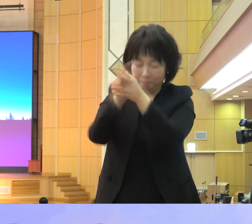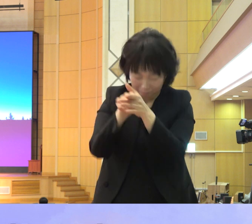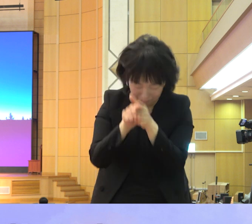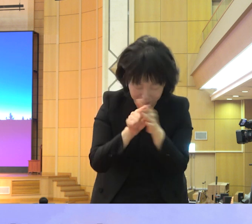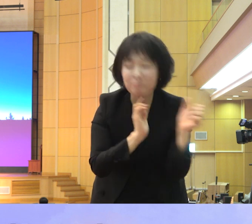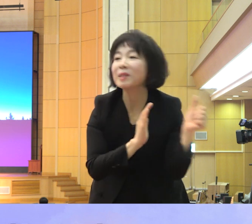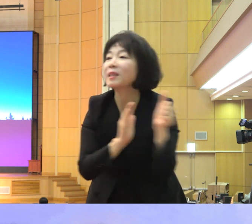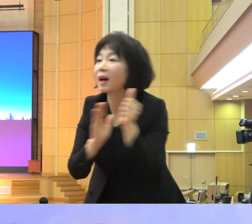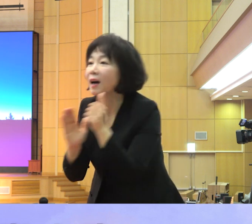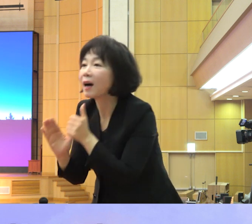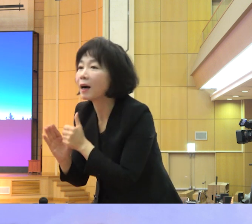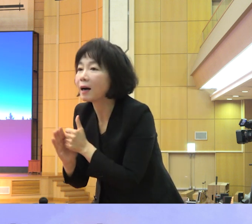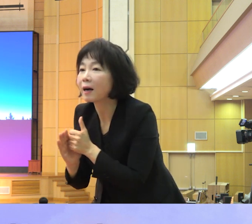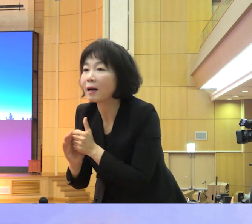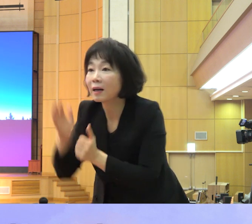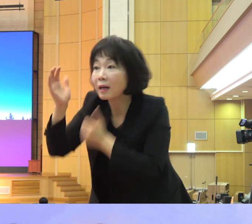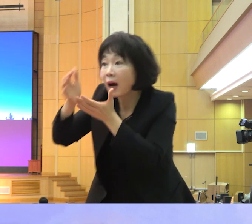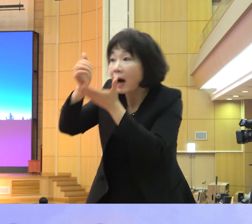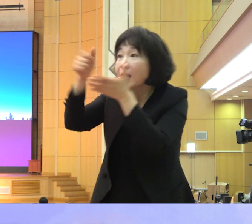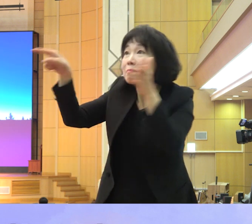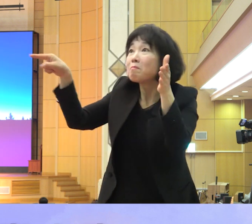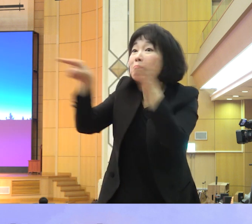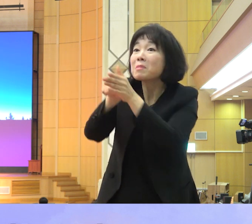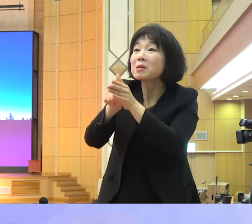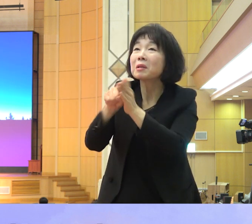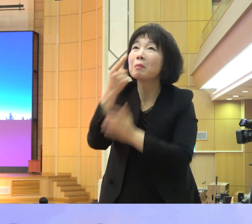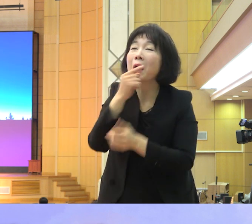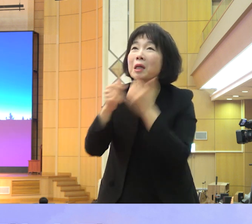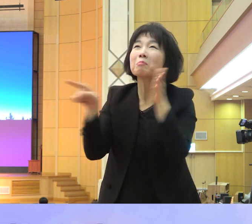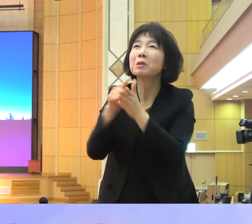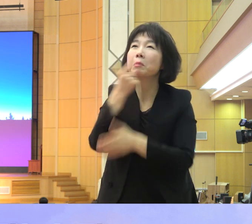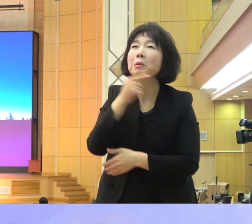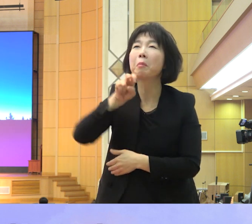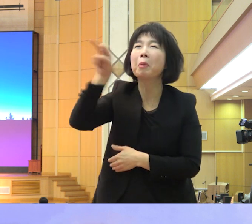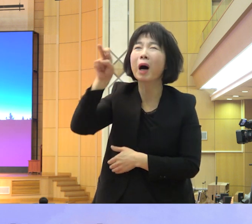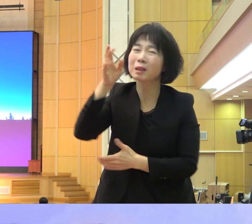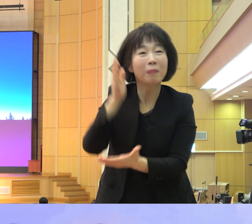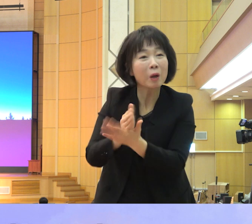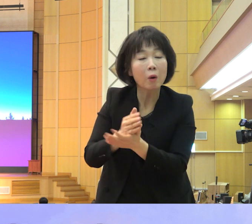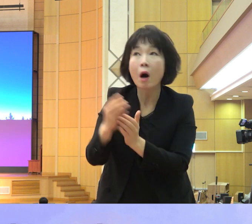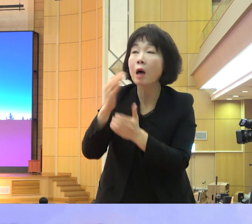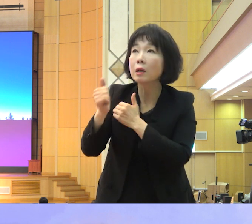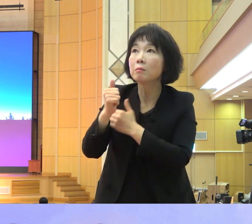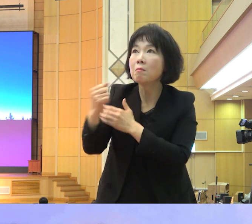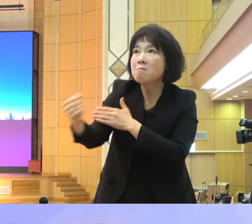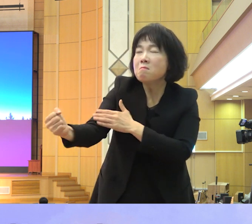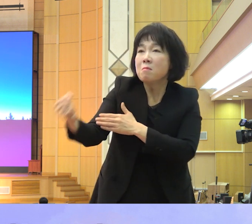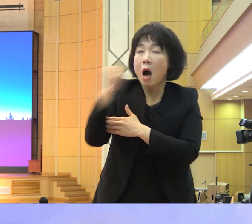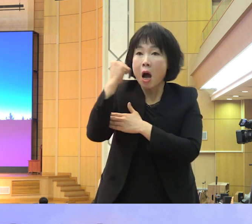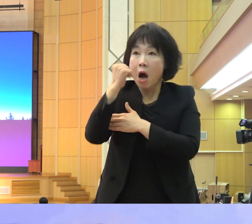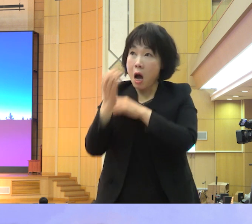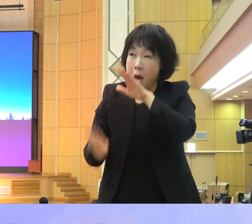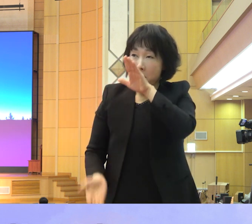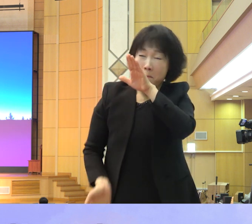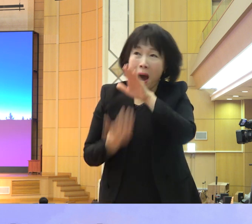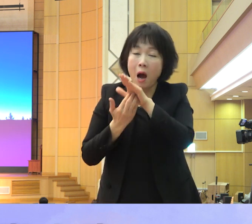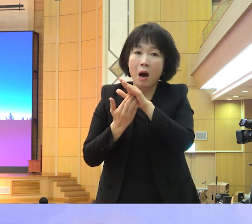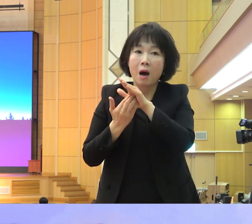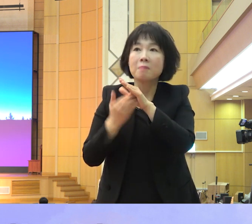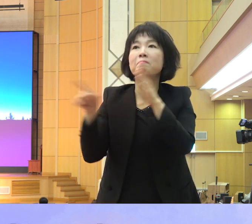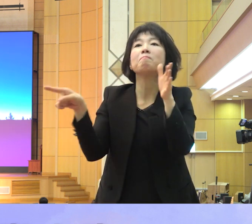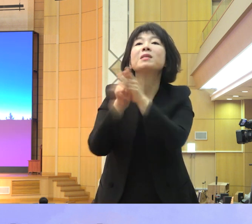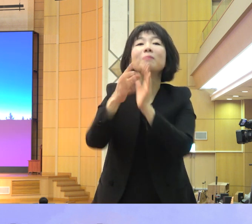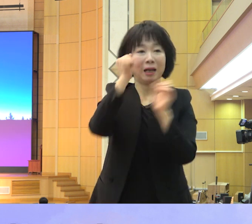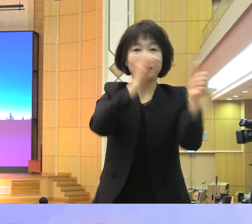믿자. 하나님을 믿는다고만 하지 말고 전능한 하나님을 믿는 믿음이 되시기를